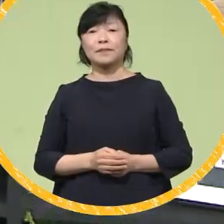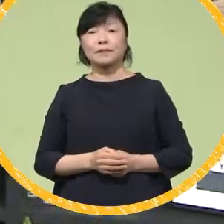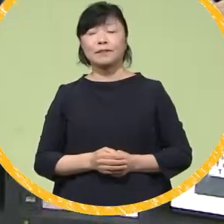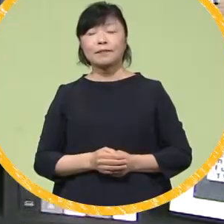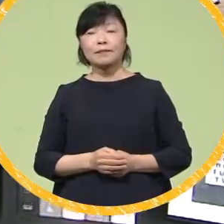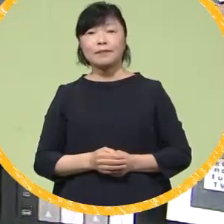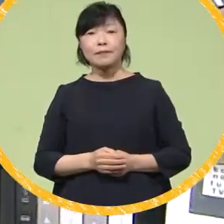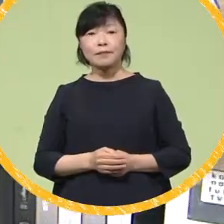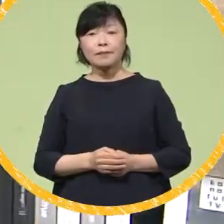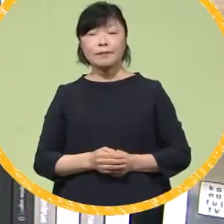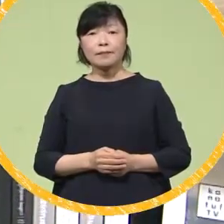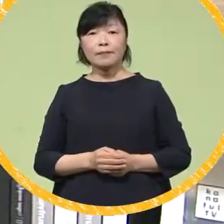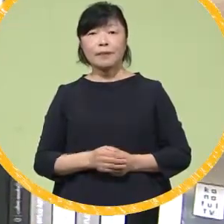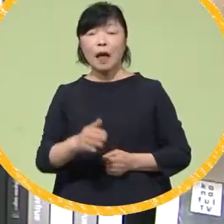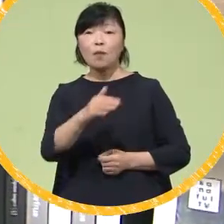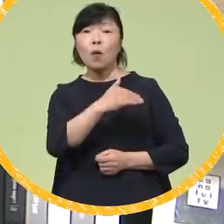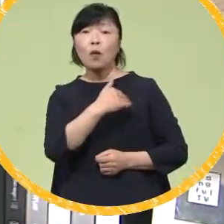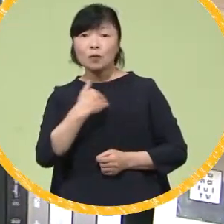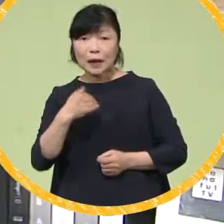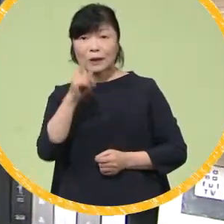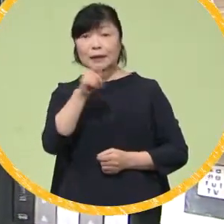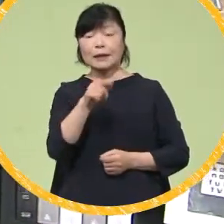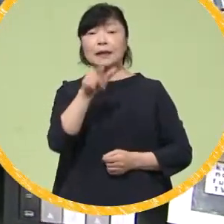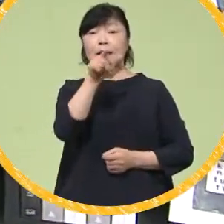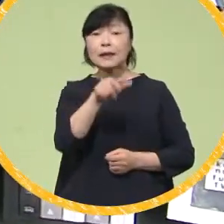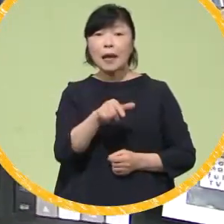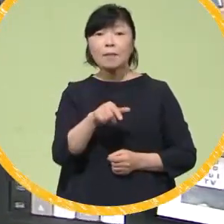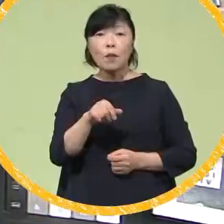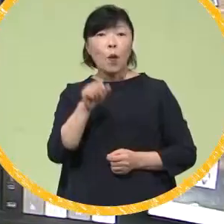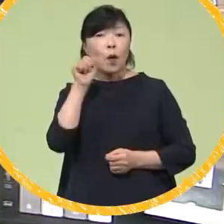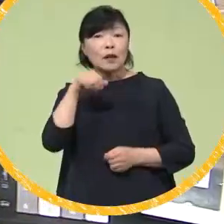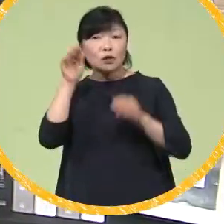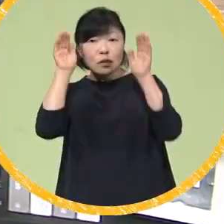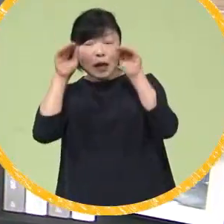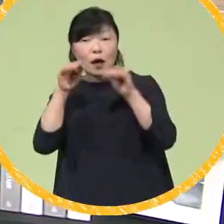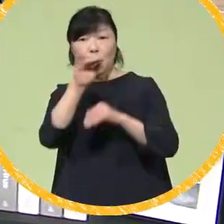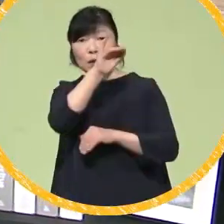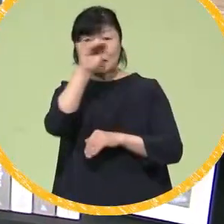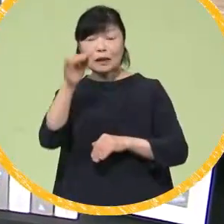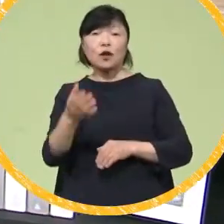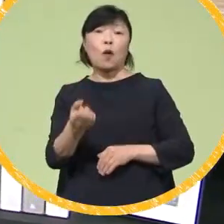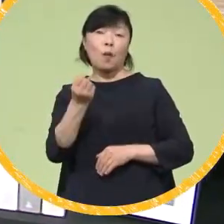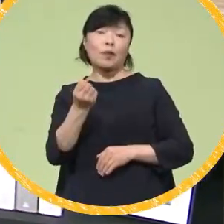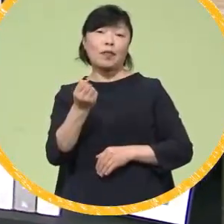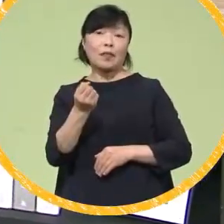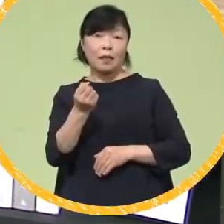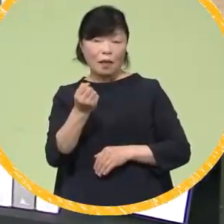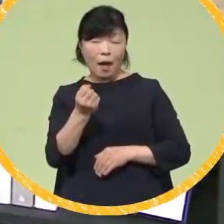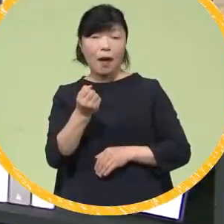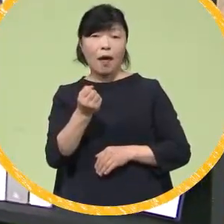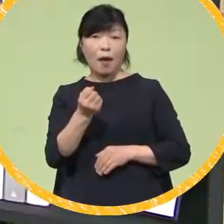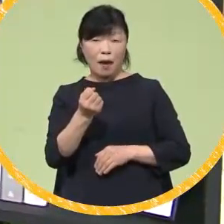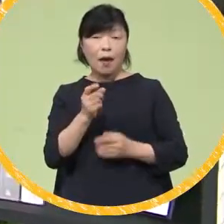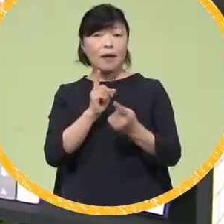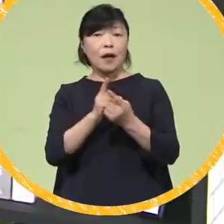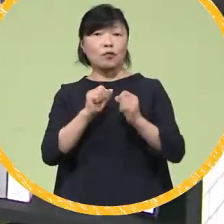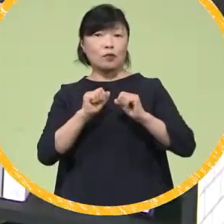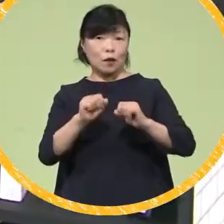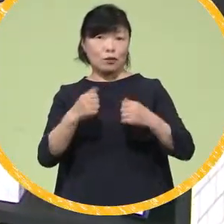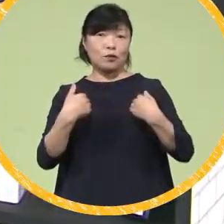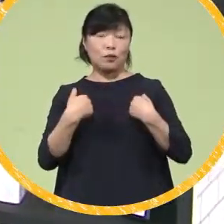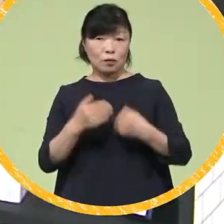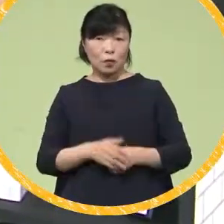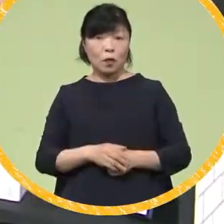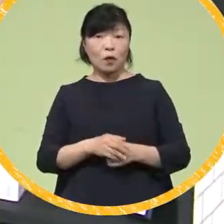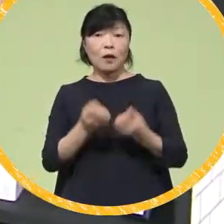よね。まあ、そしてあの僕たちも 人間もペットもね、やっぱりしっかりと知識を持って対策立てること大事だと思います。はい、さあそこでですね、